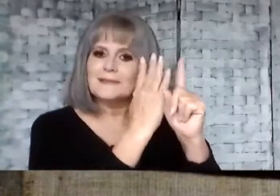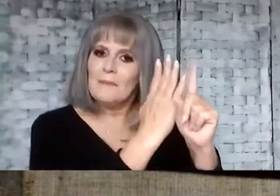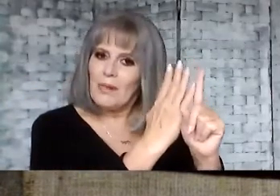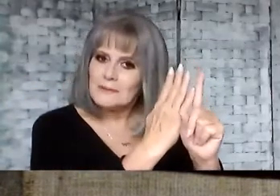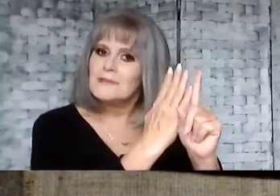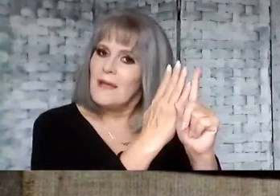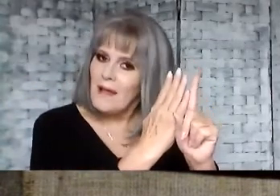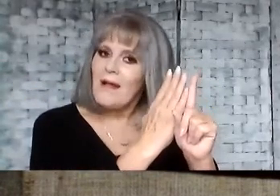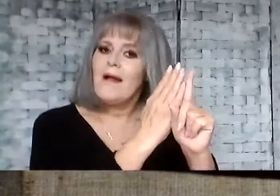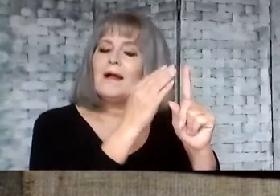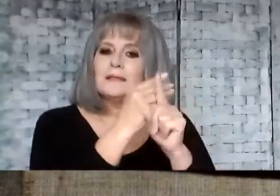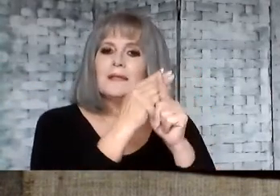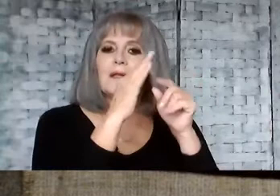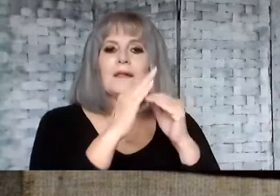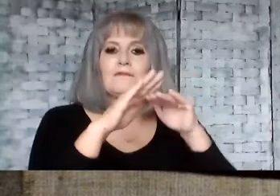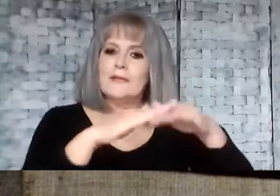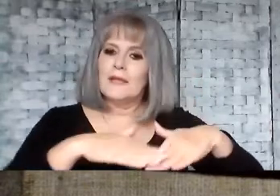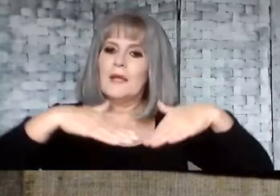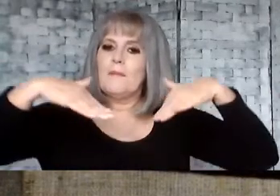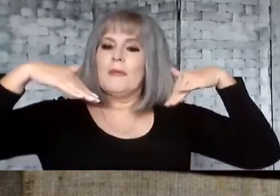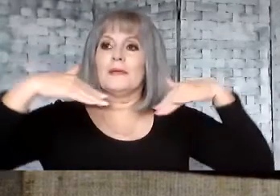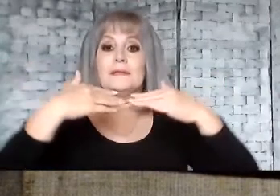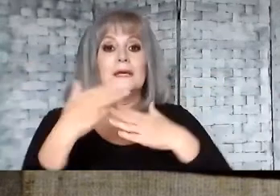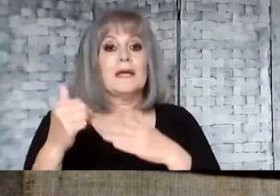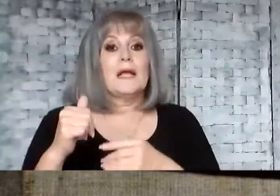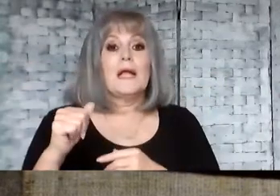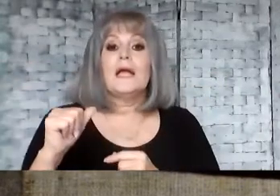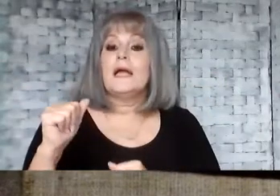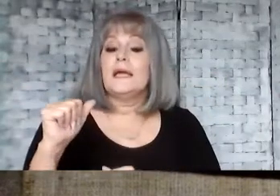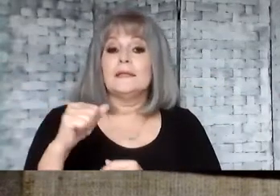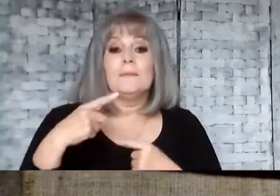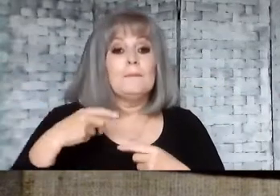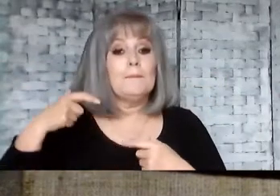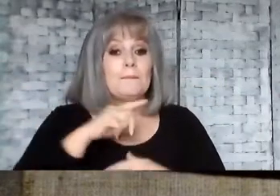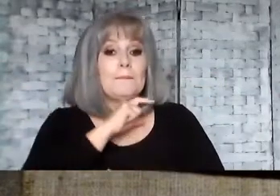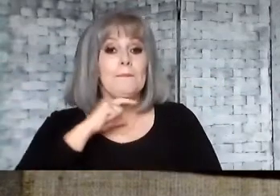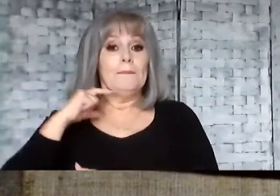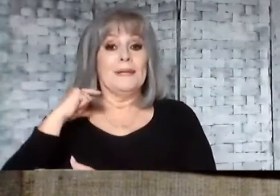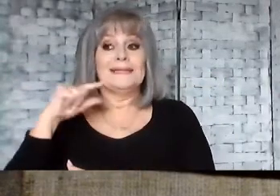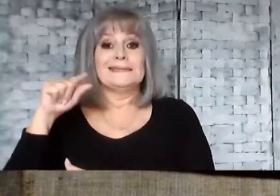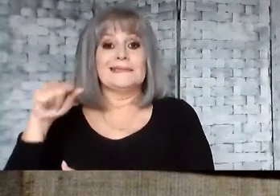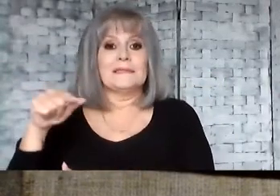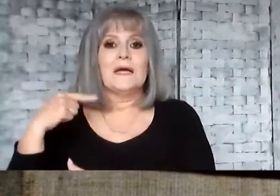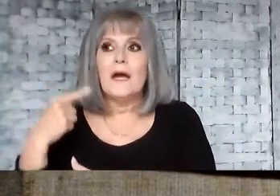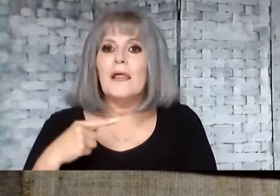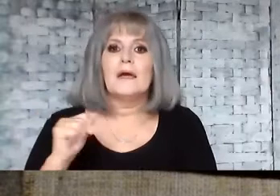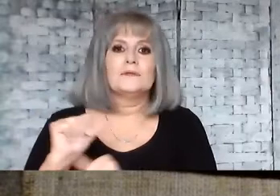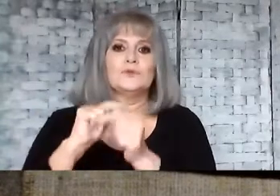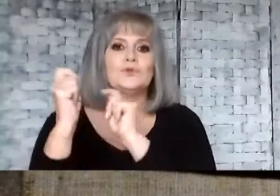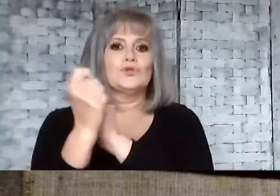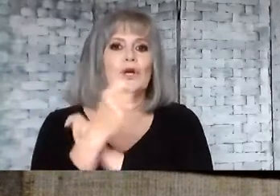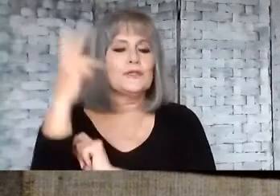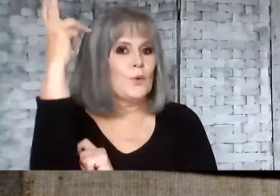geword, deel geword van die gemeente en baie van die priesters het gehoorsaam geword aan die